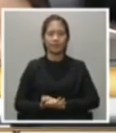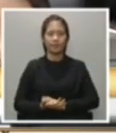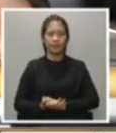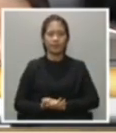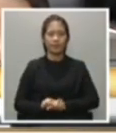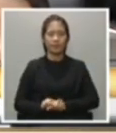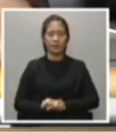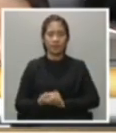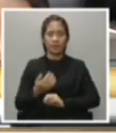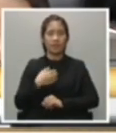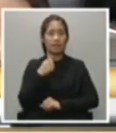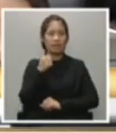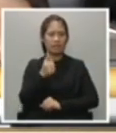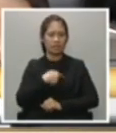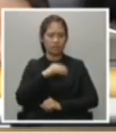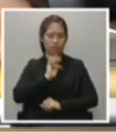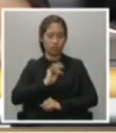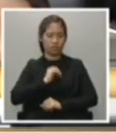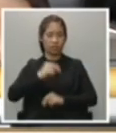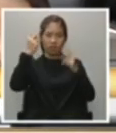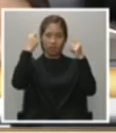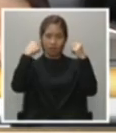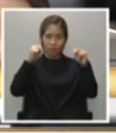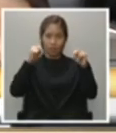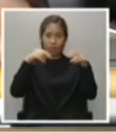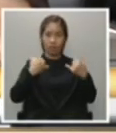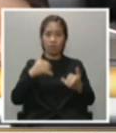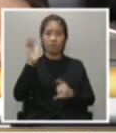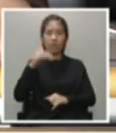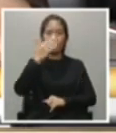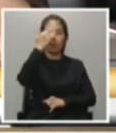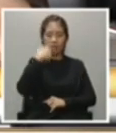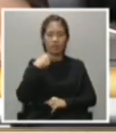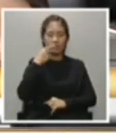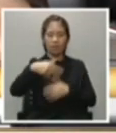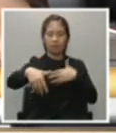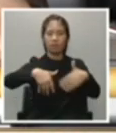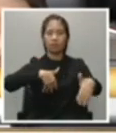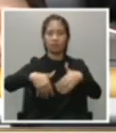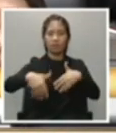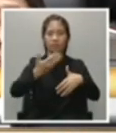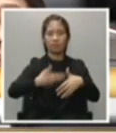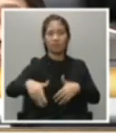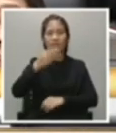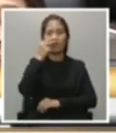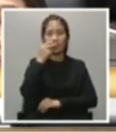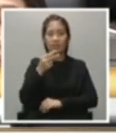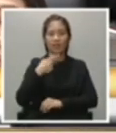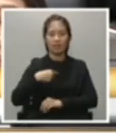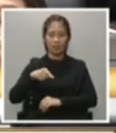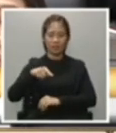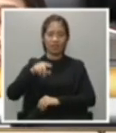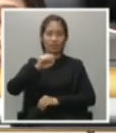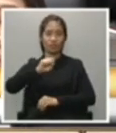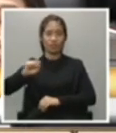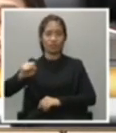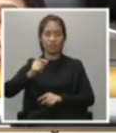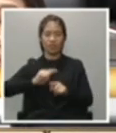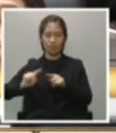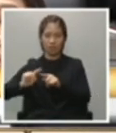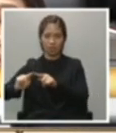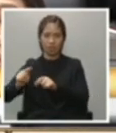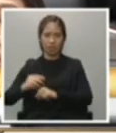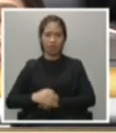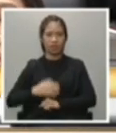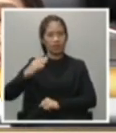ยังดีค่ะที่ท่านยังเห็นหัวของประชาชนยังดีที่ท่านเห็นหัวของสภาหลังจ